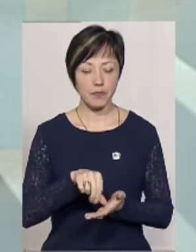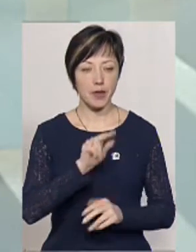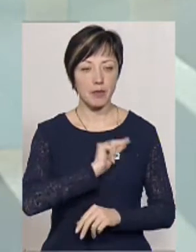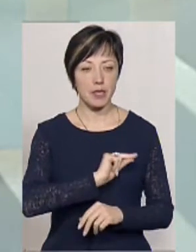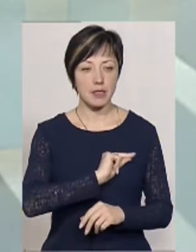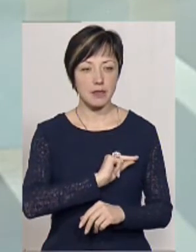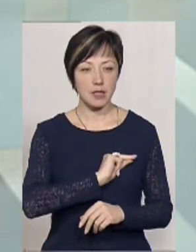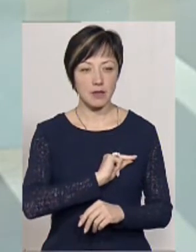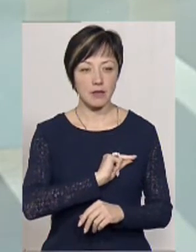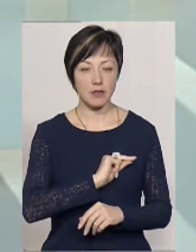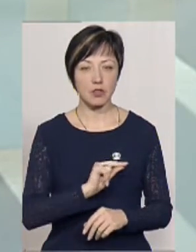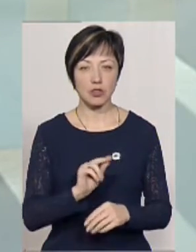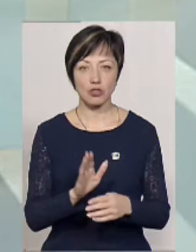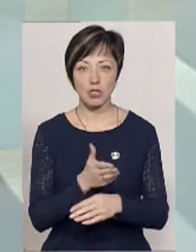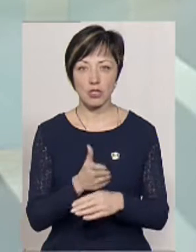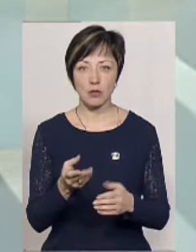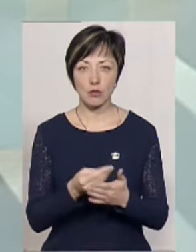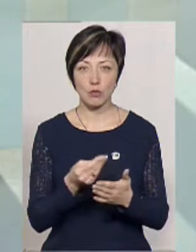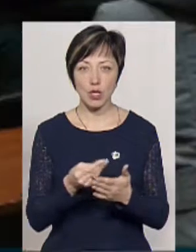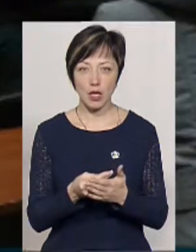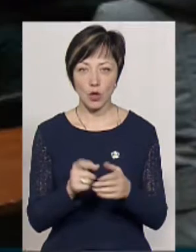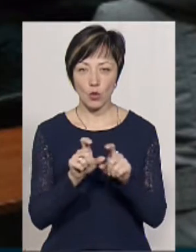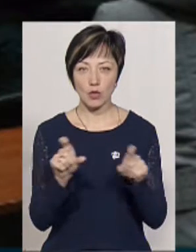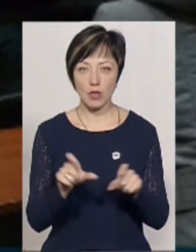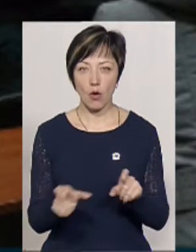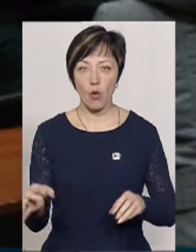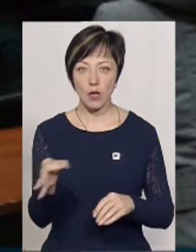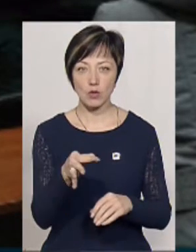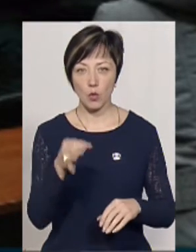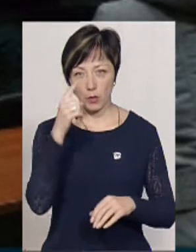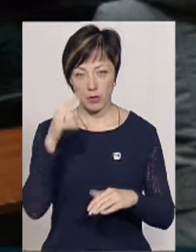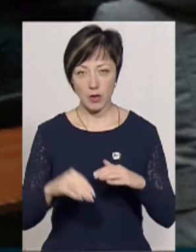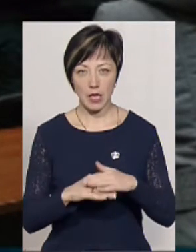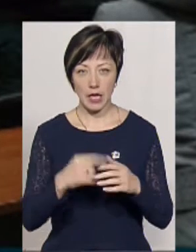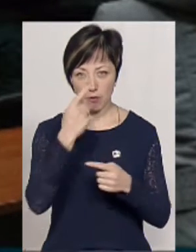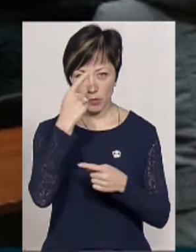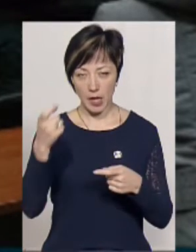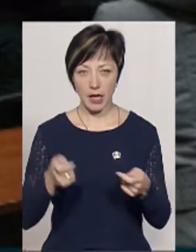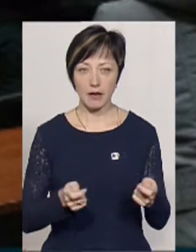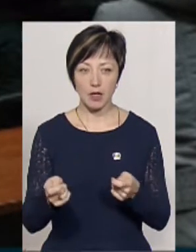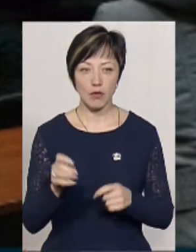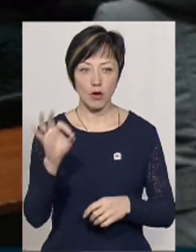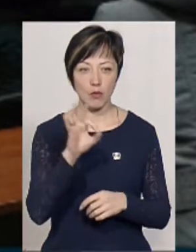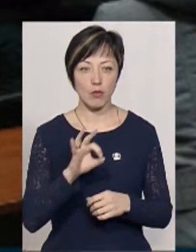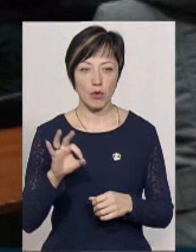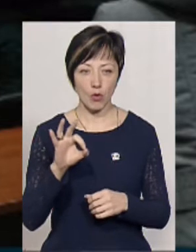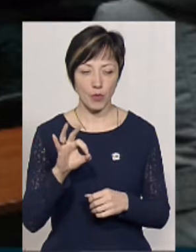працівників частини бюджетних установ обласного підпорядкування інформували керівники про